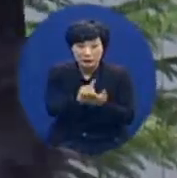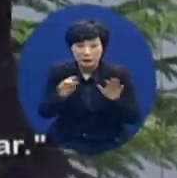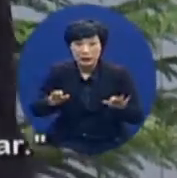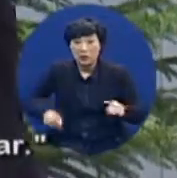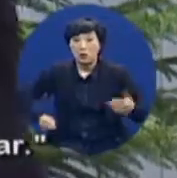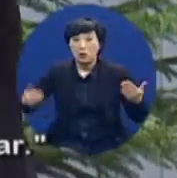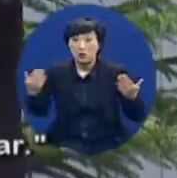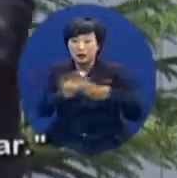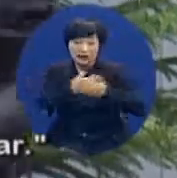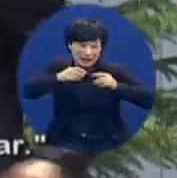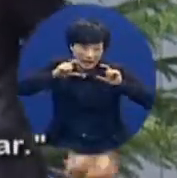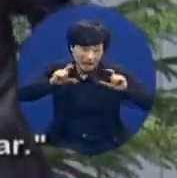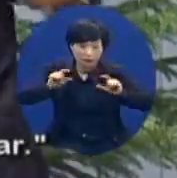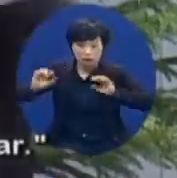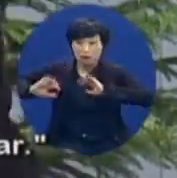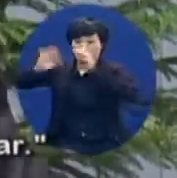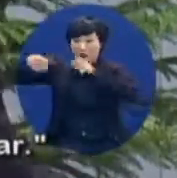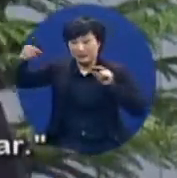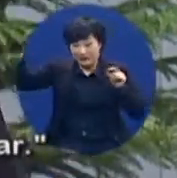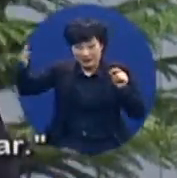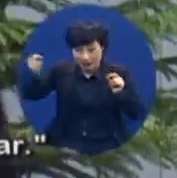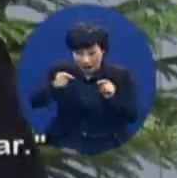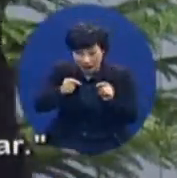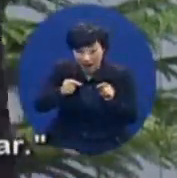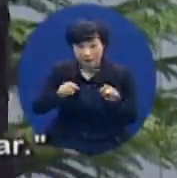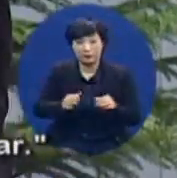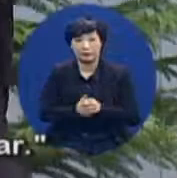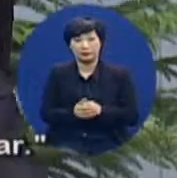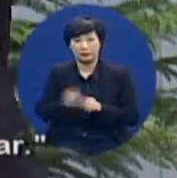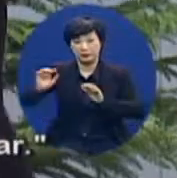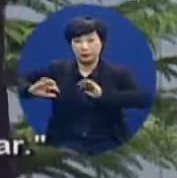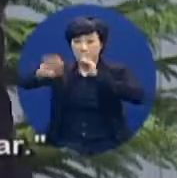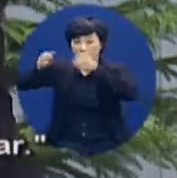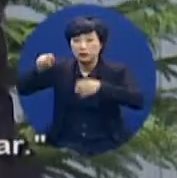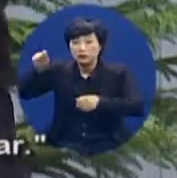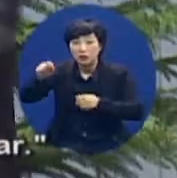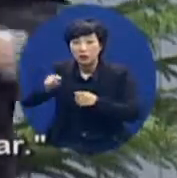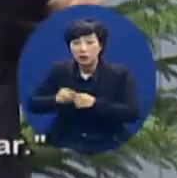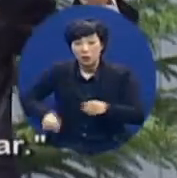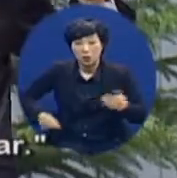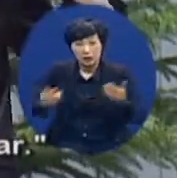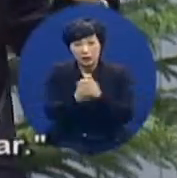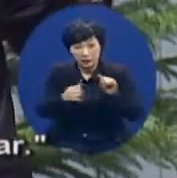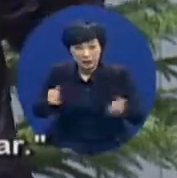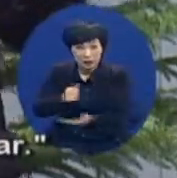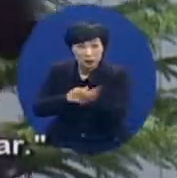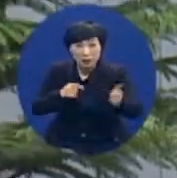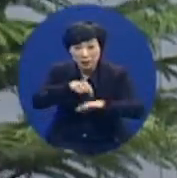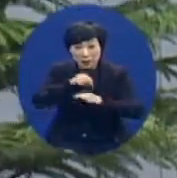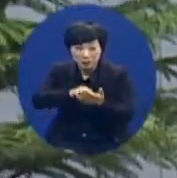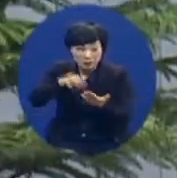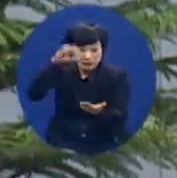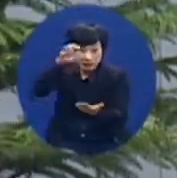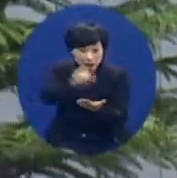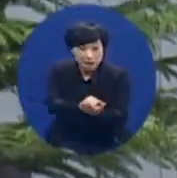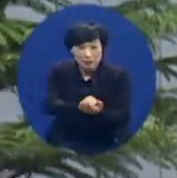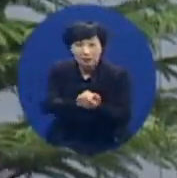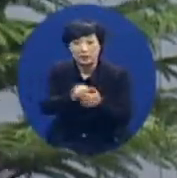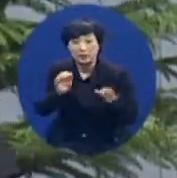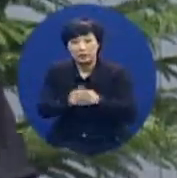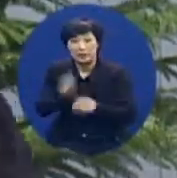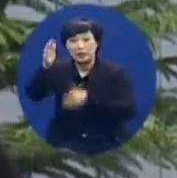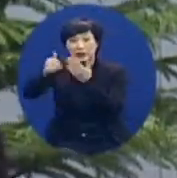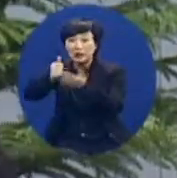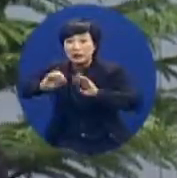회개하라 천국이 가까왔다 아멘 그 천국이 회개하는 제 심령을 점령하고 들어가서